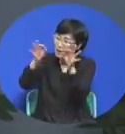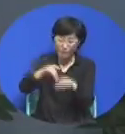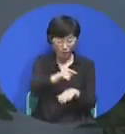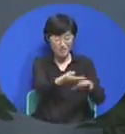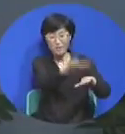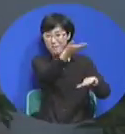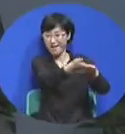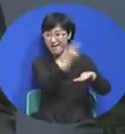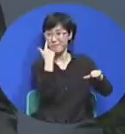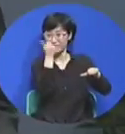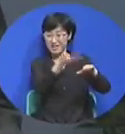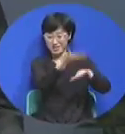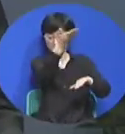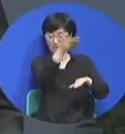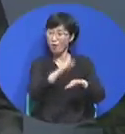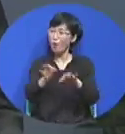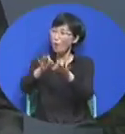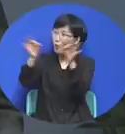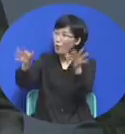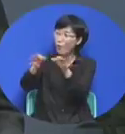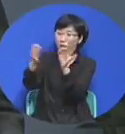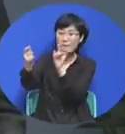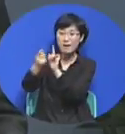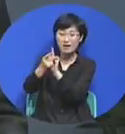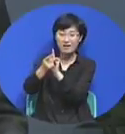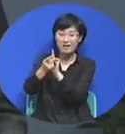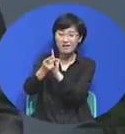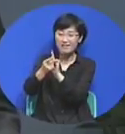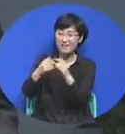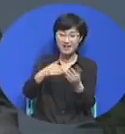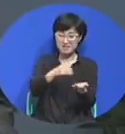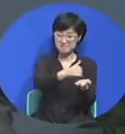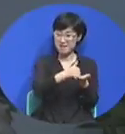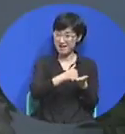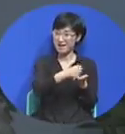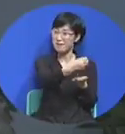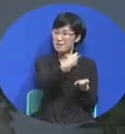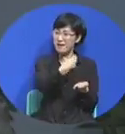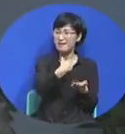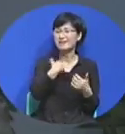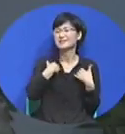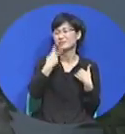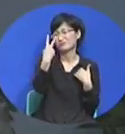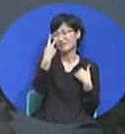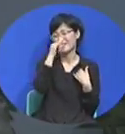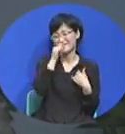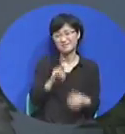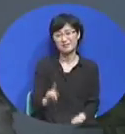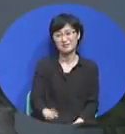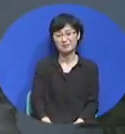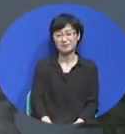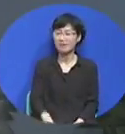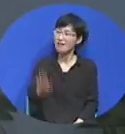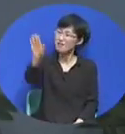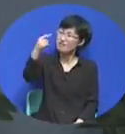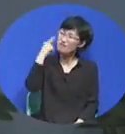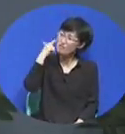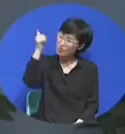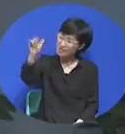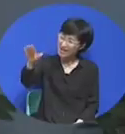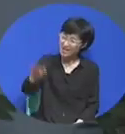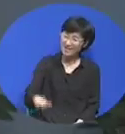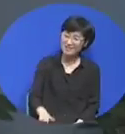말하기. This one senior pastor looked at me and said, "What's been a long time, pastor?" 두 가지 재미난 말을 하더라고요. He said two very amusing things to me. 아이고 유 목사 그